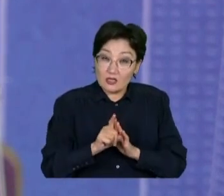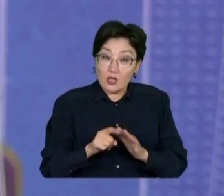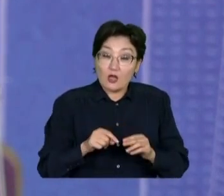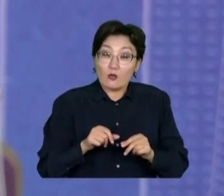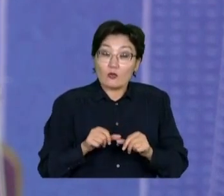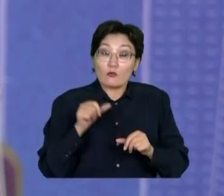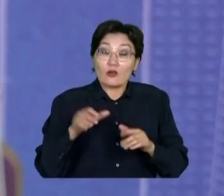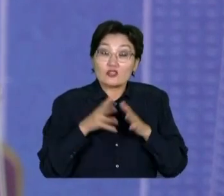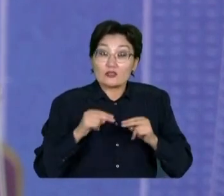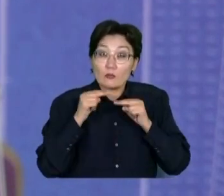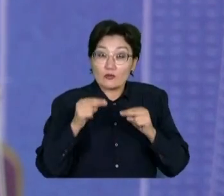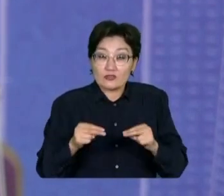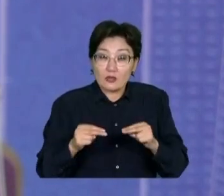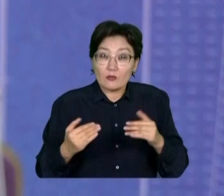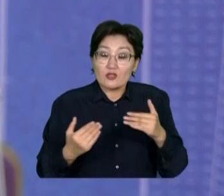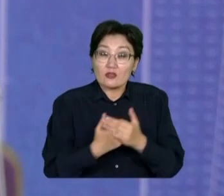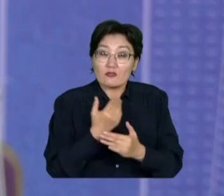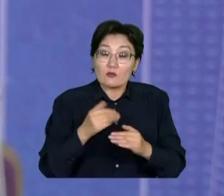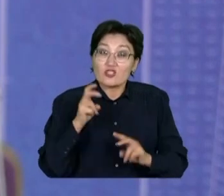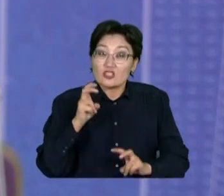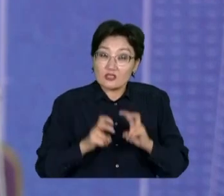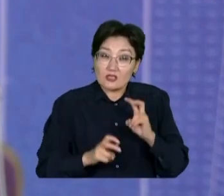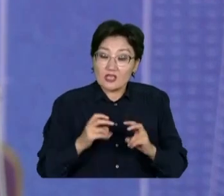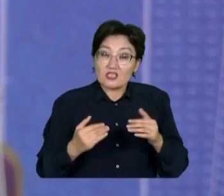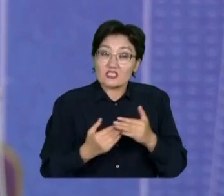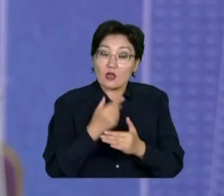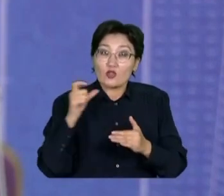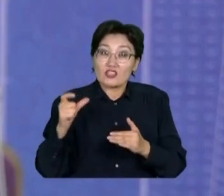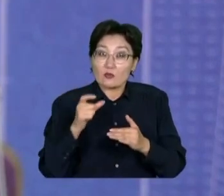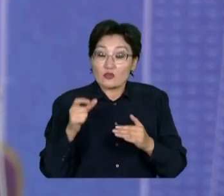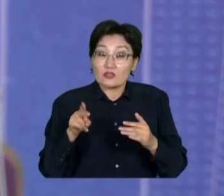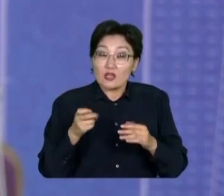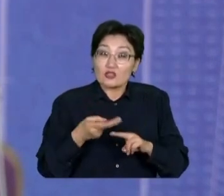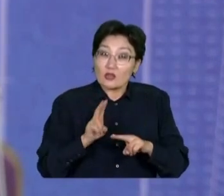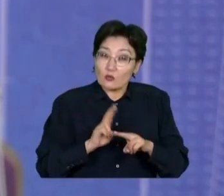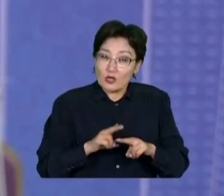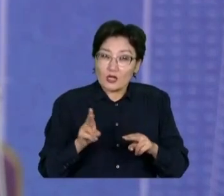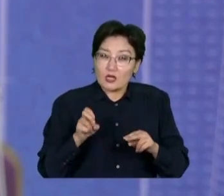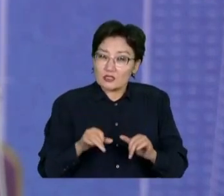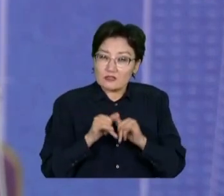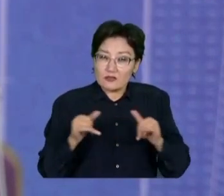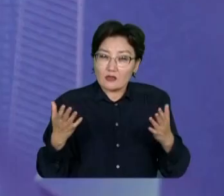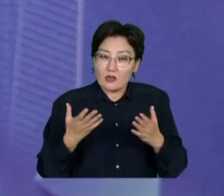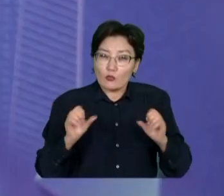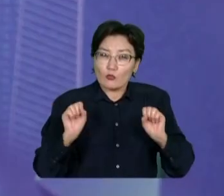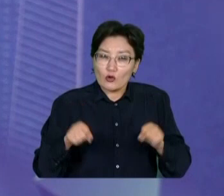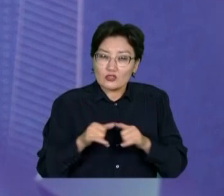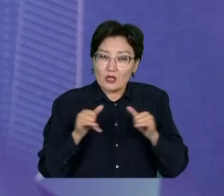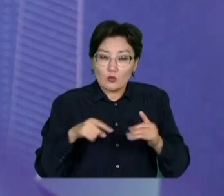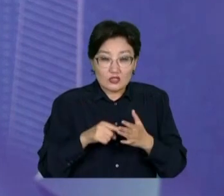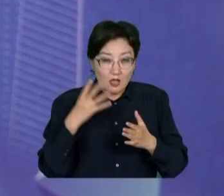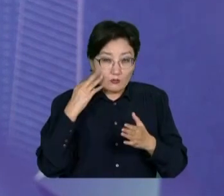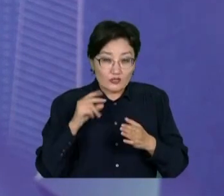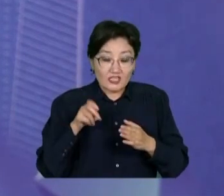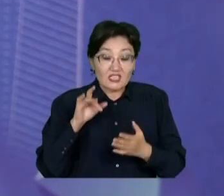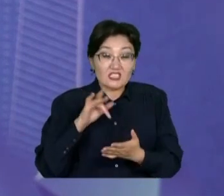уделять внимание креативным индустриям, креативной экономике. Что это такое, как ее развивать, каким образом. Алматы,